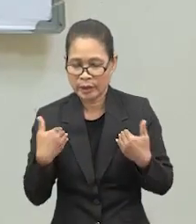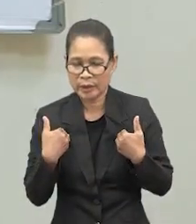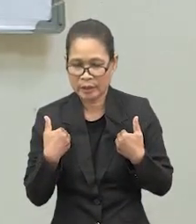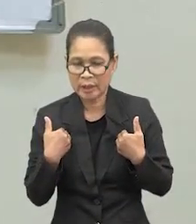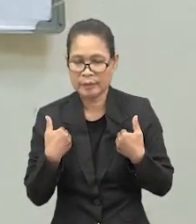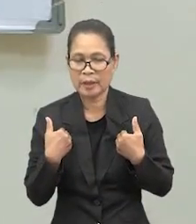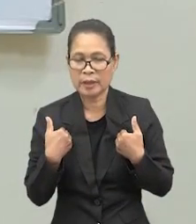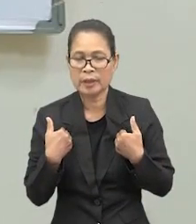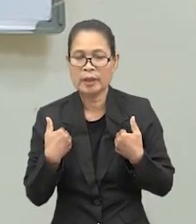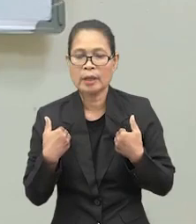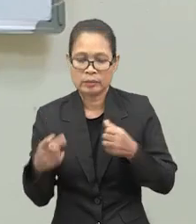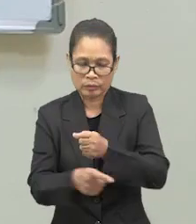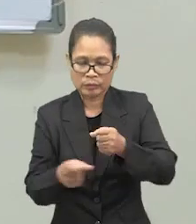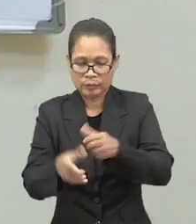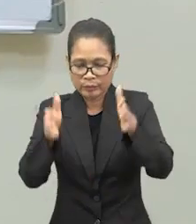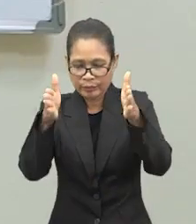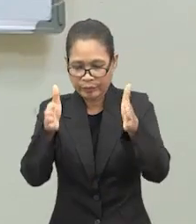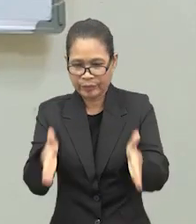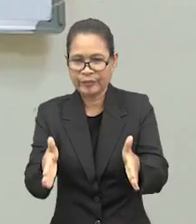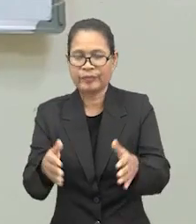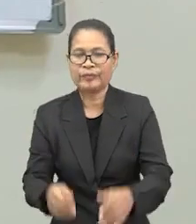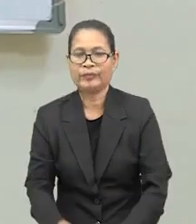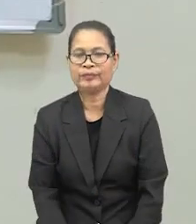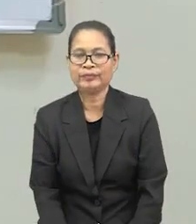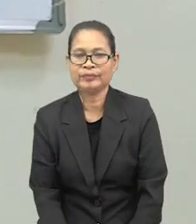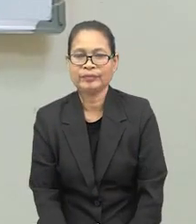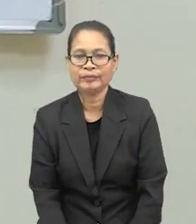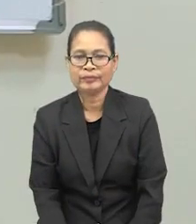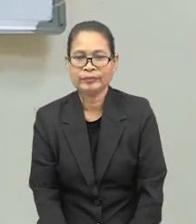trời chấm nọt mùi nít nẹ cừu chanh cả sẽ cò mà đòn